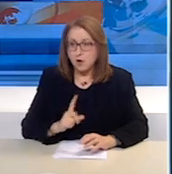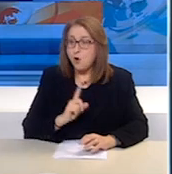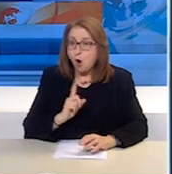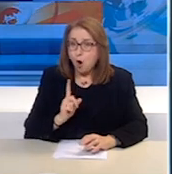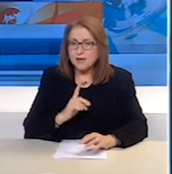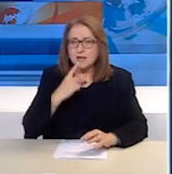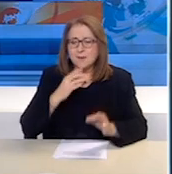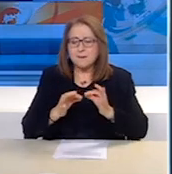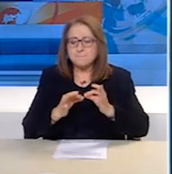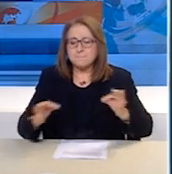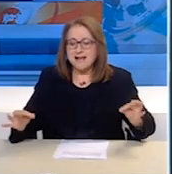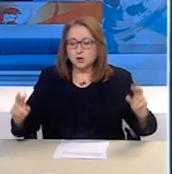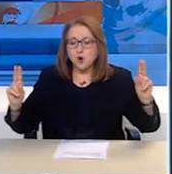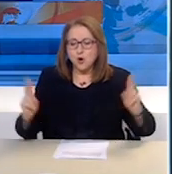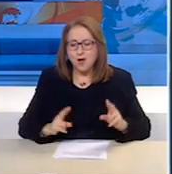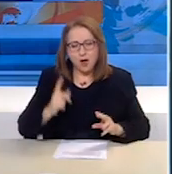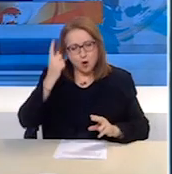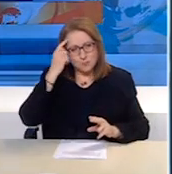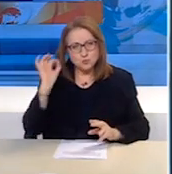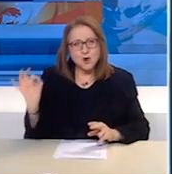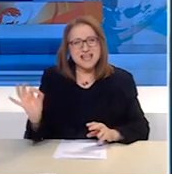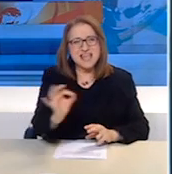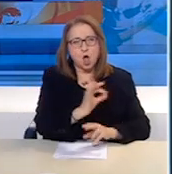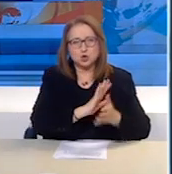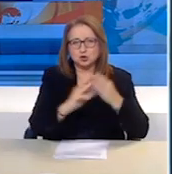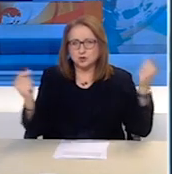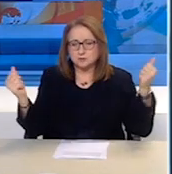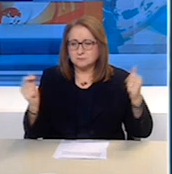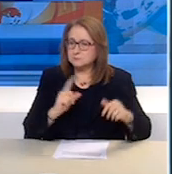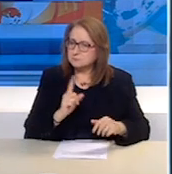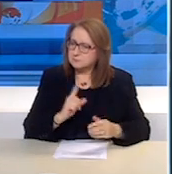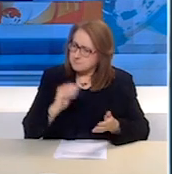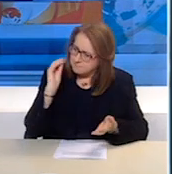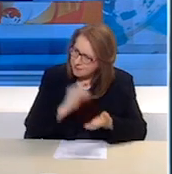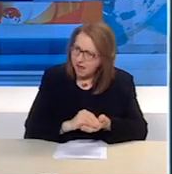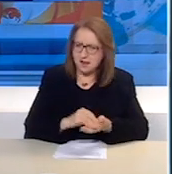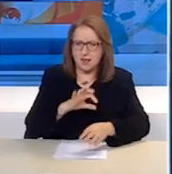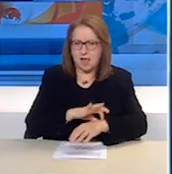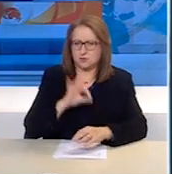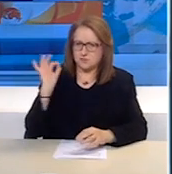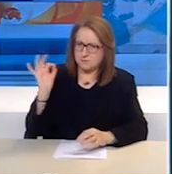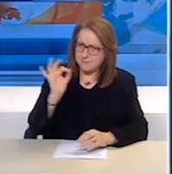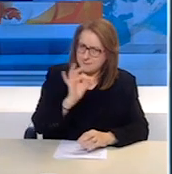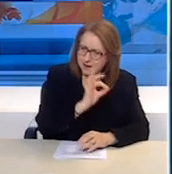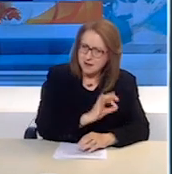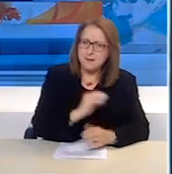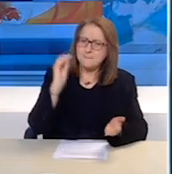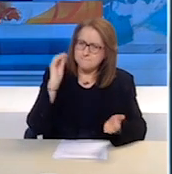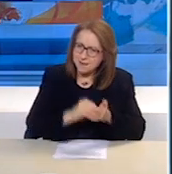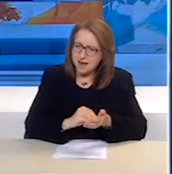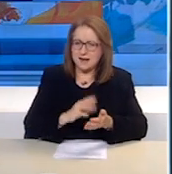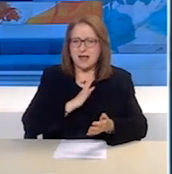σταματάει η μετάδοση του ιού. Και κρούσματα θα έχουμε, και νοσηλίες, και συνανθρώπους μας που δυστυχώς θα χάνουν τη ζωή